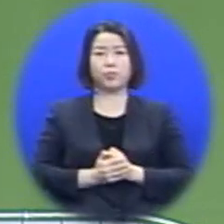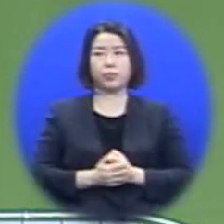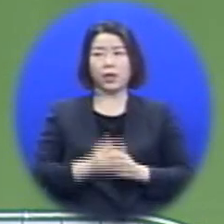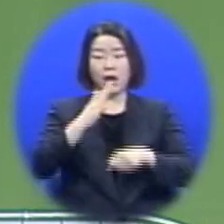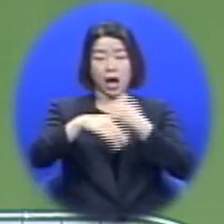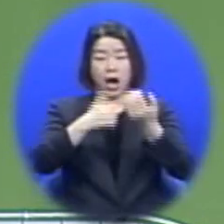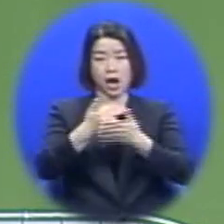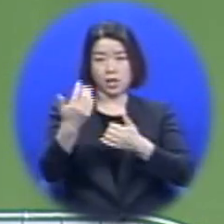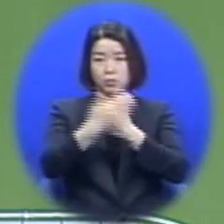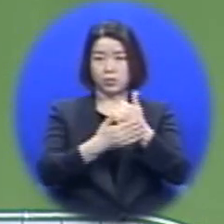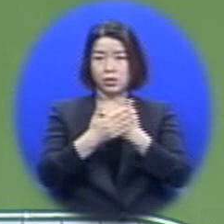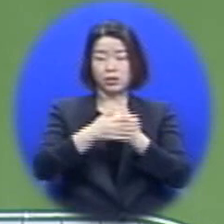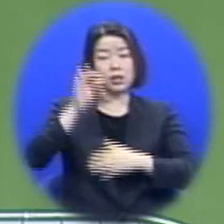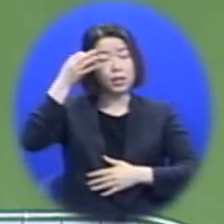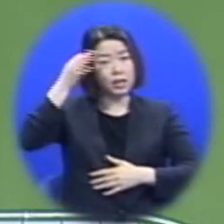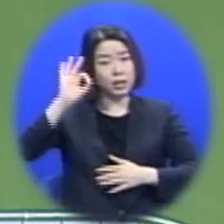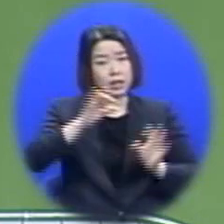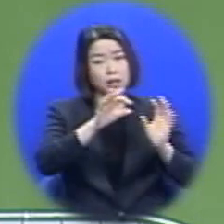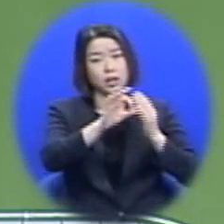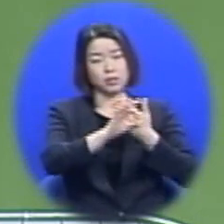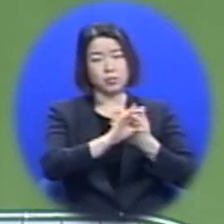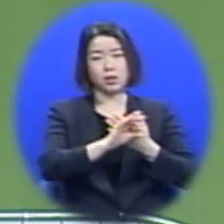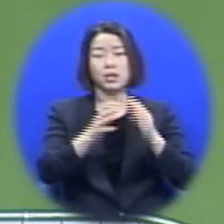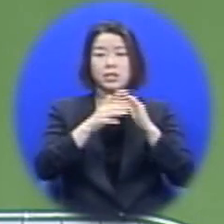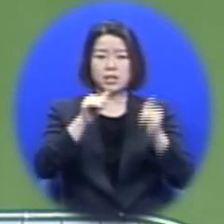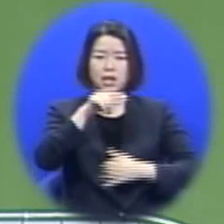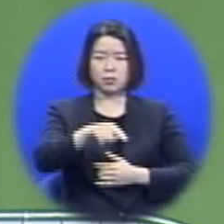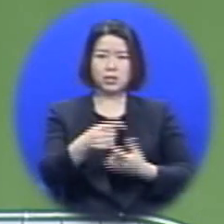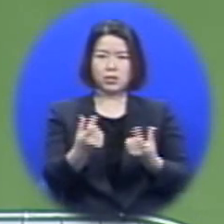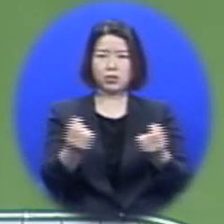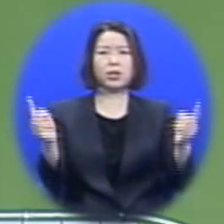하나님의 은혜를 깨달으면 사람이 이렇게 바뀌어요.